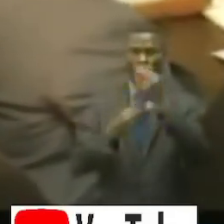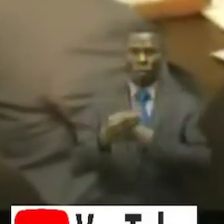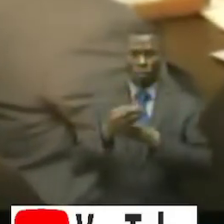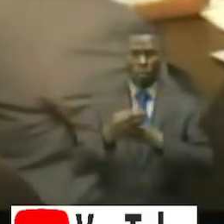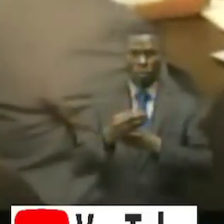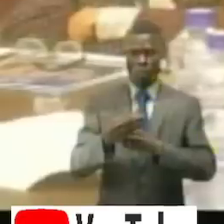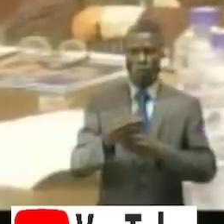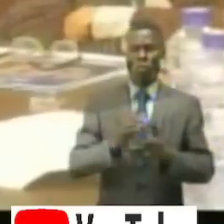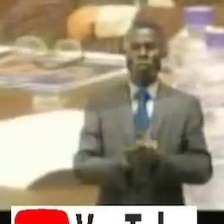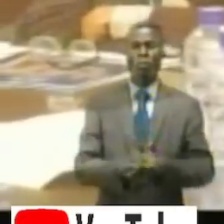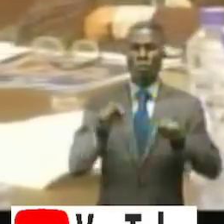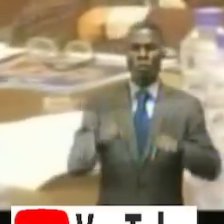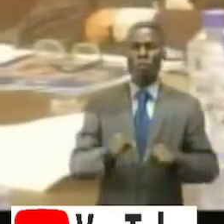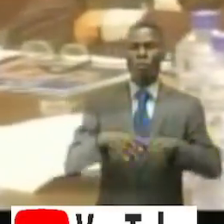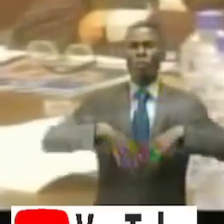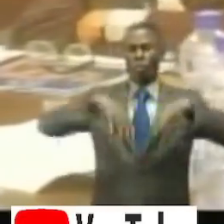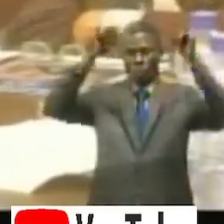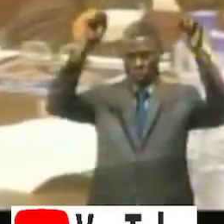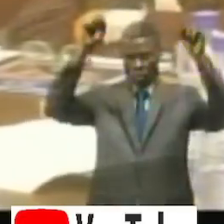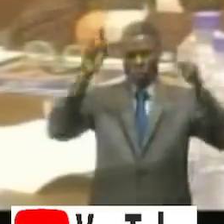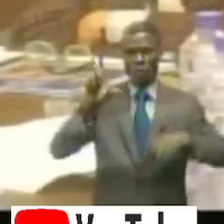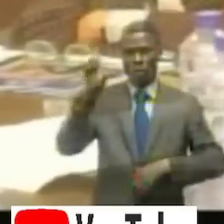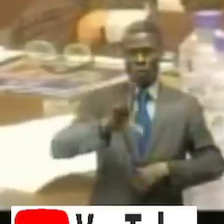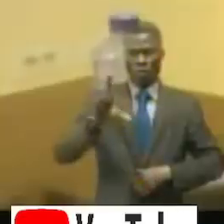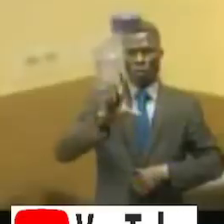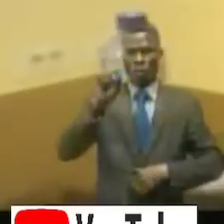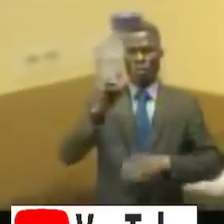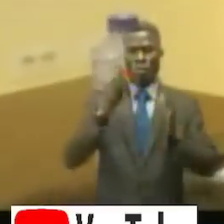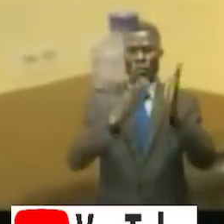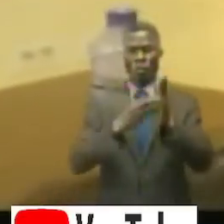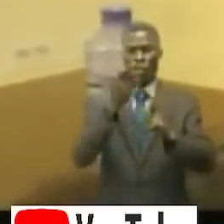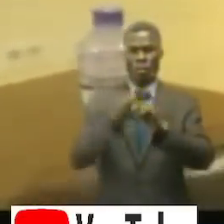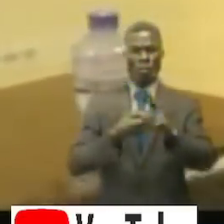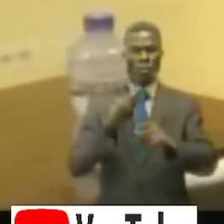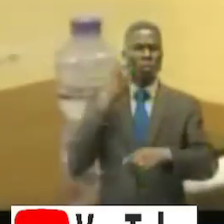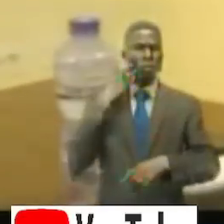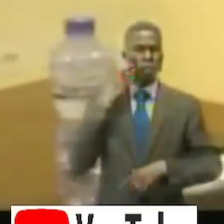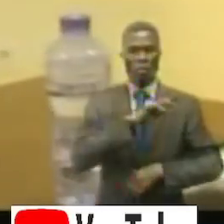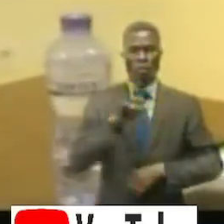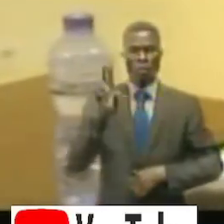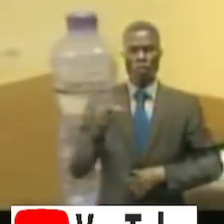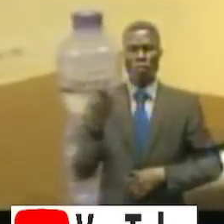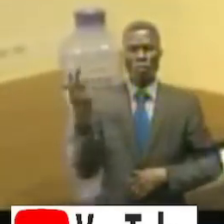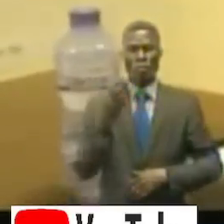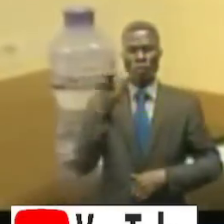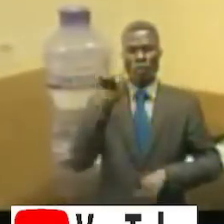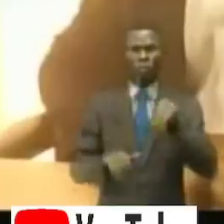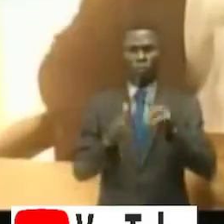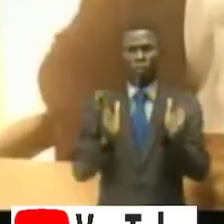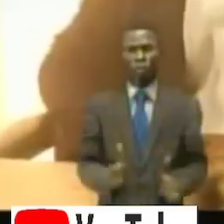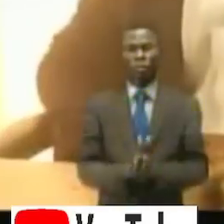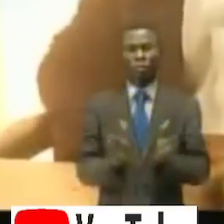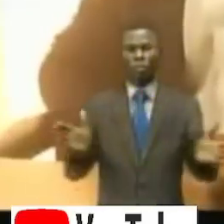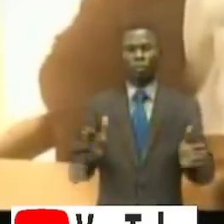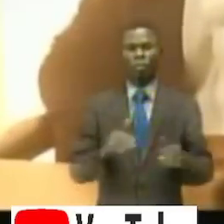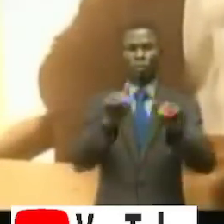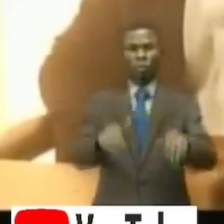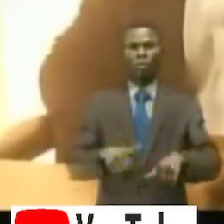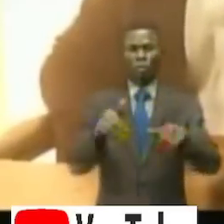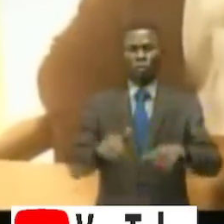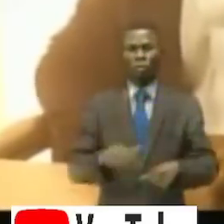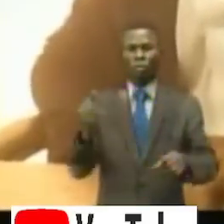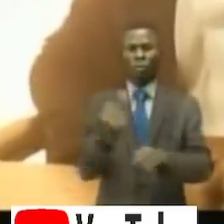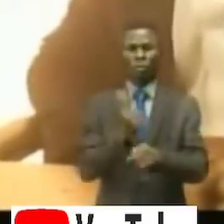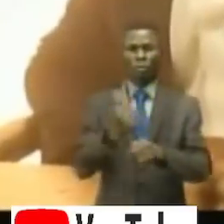IPC, désormais validé ce lundi 29 mai 2023 au secrétariat général à l'agriculture.